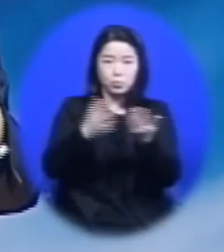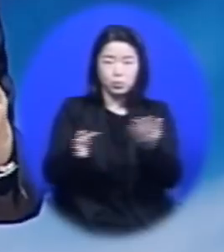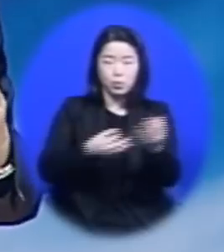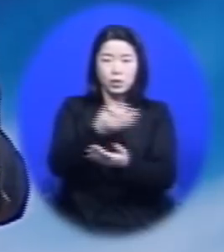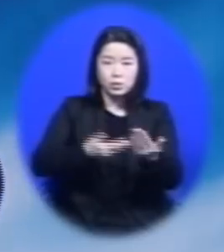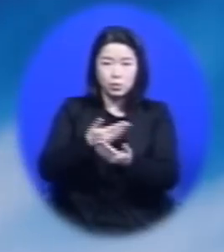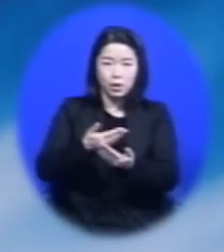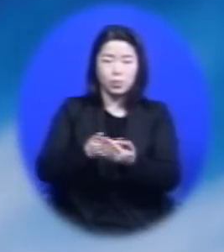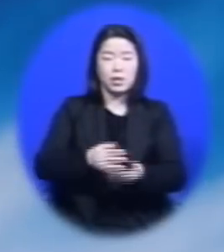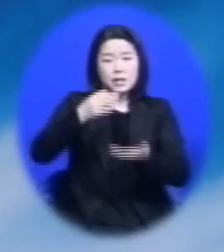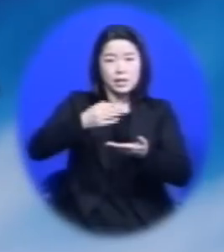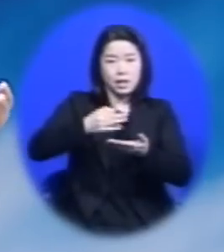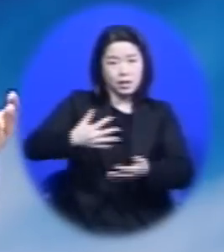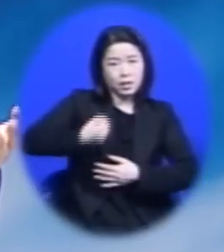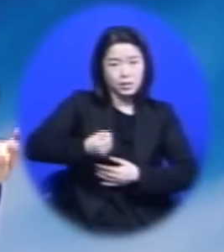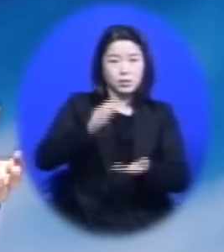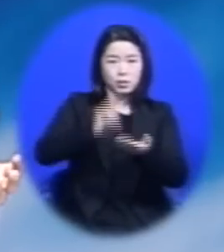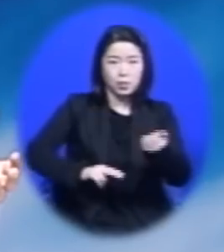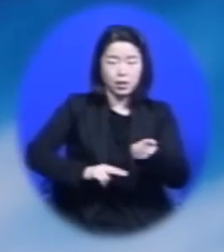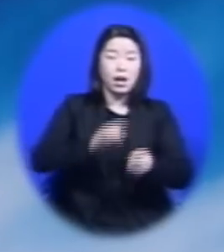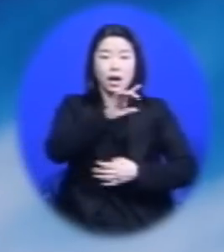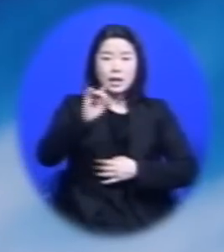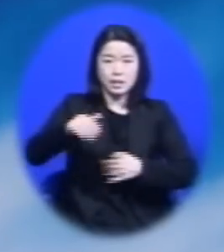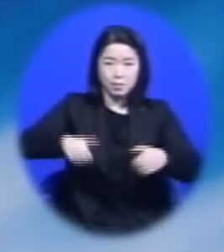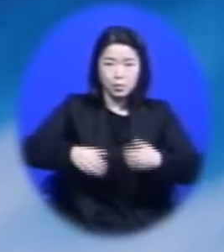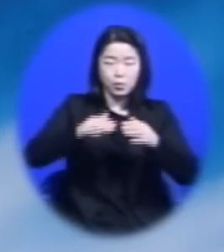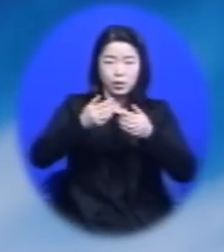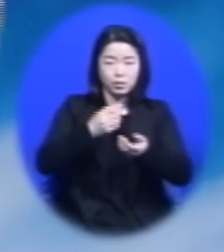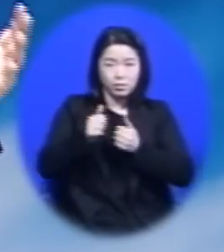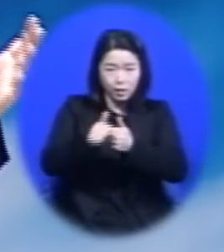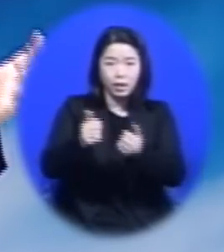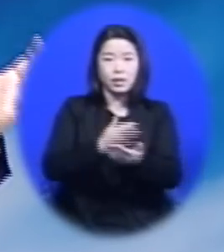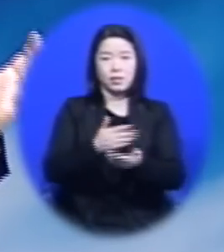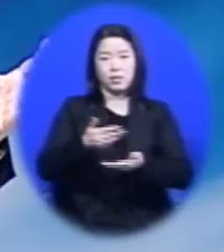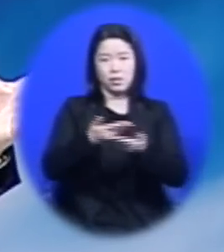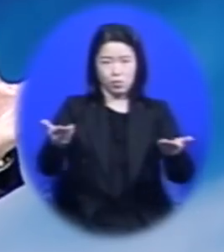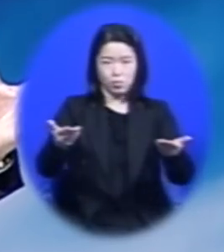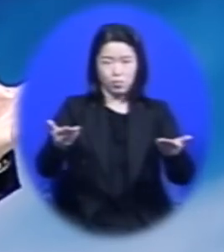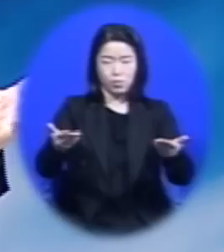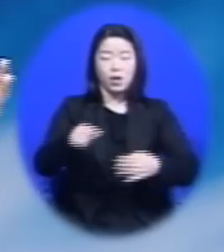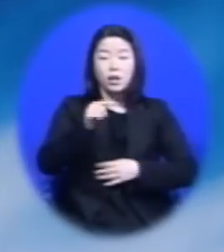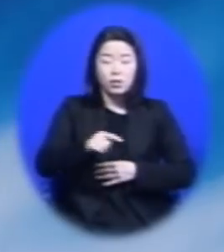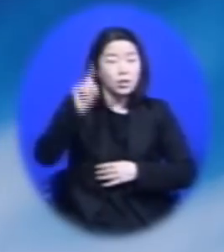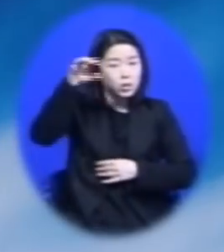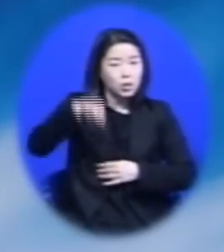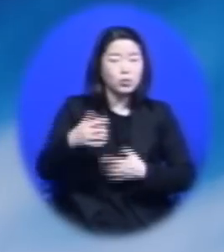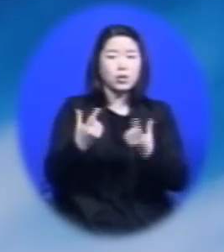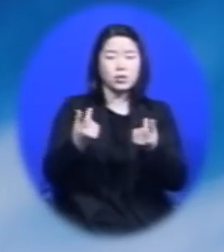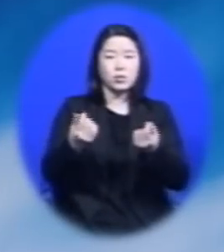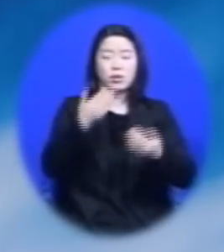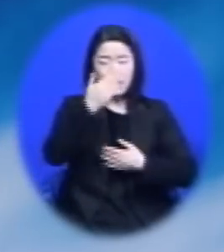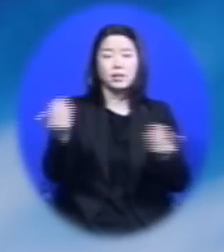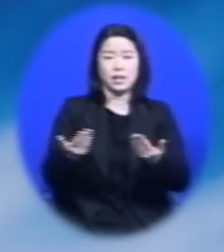재상과 소유를 팔아 각 사람의 필요를 따라 나눠주고 했 천국에서나 있을 수 있는 일이에요 내것 내 것이